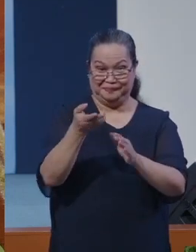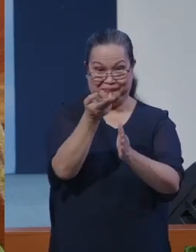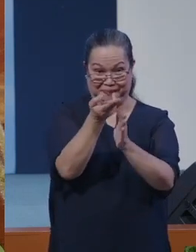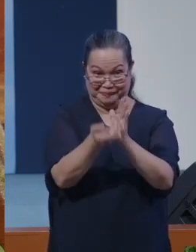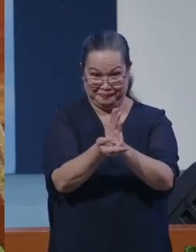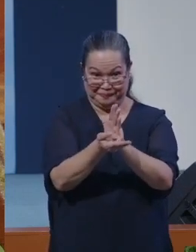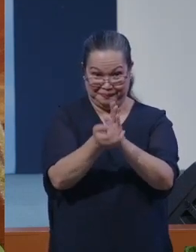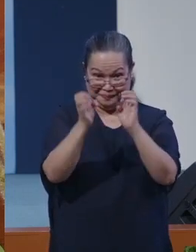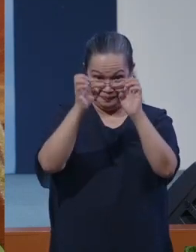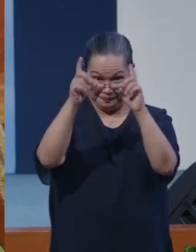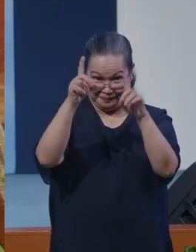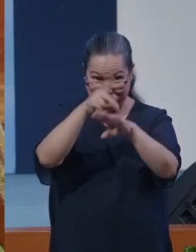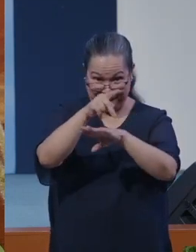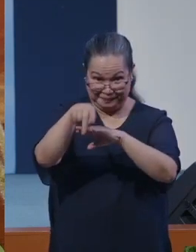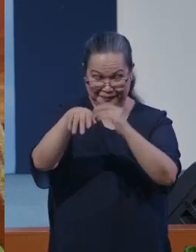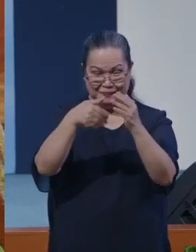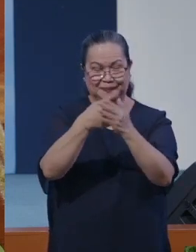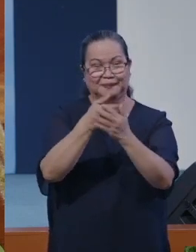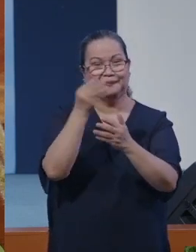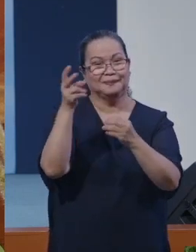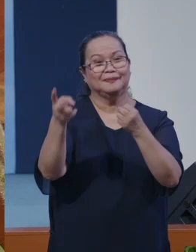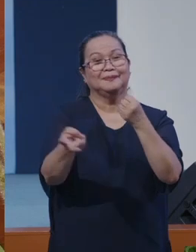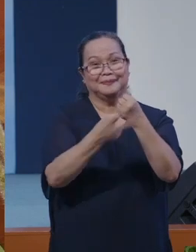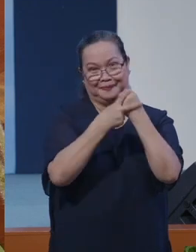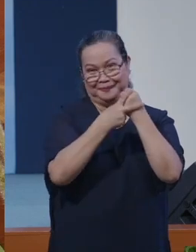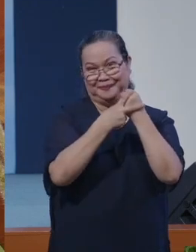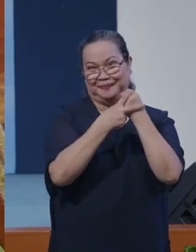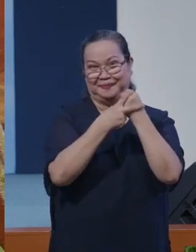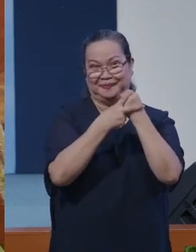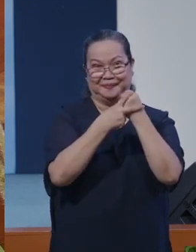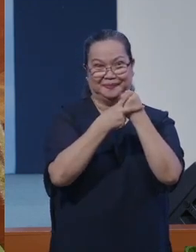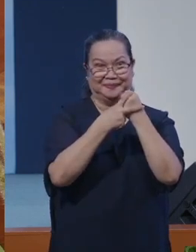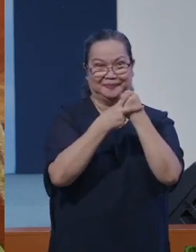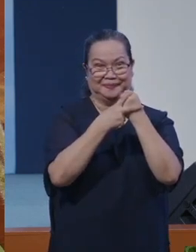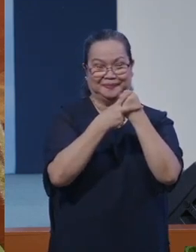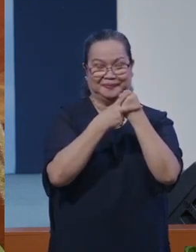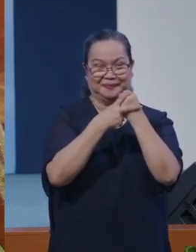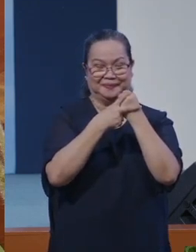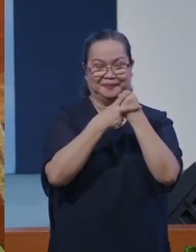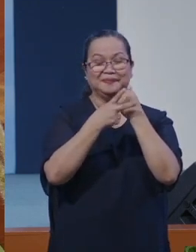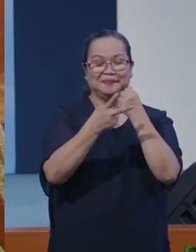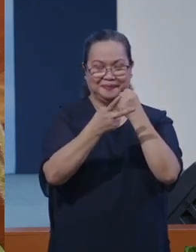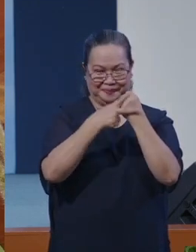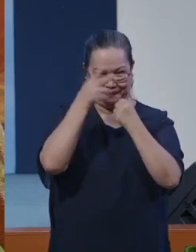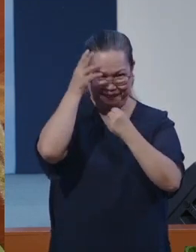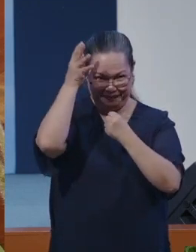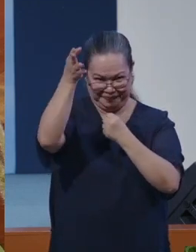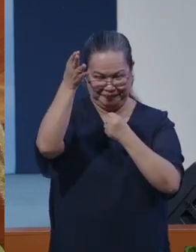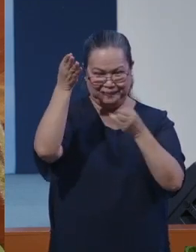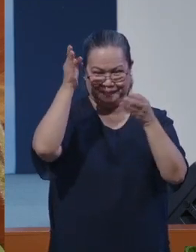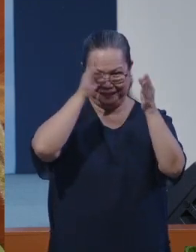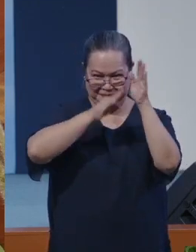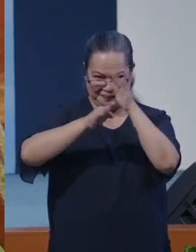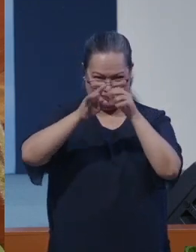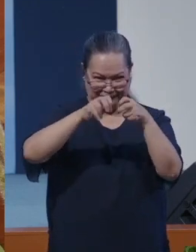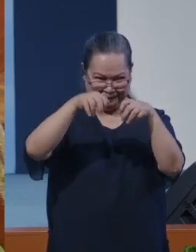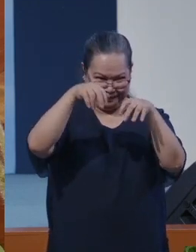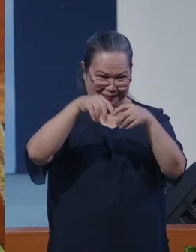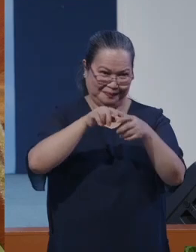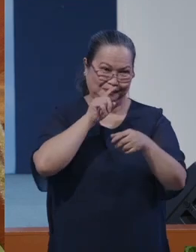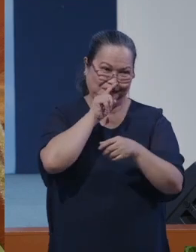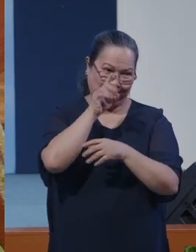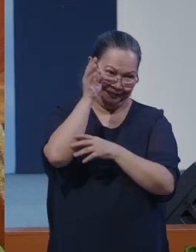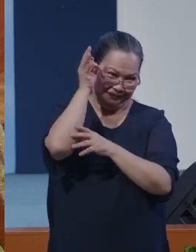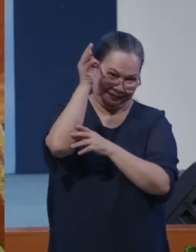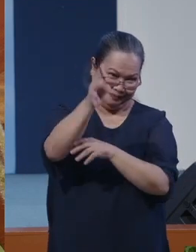educational plan, lahat po yan savings. Save for a rainy day. Mag-ipon para sa pangangailangan ng